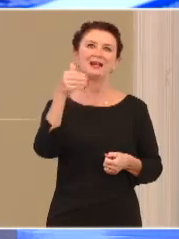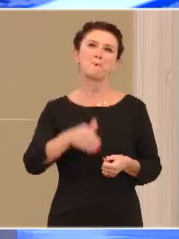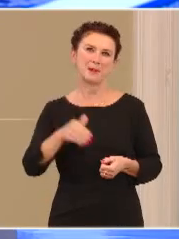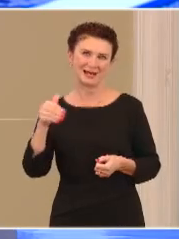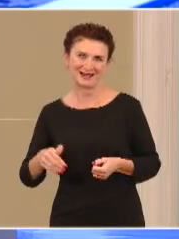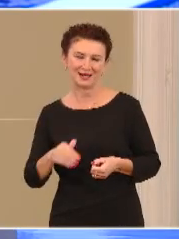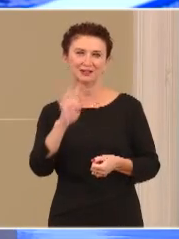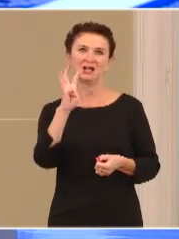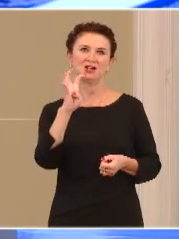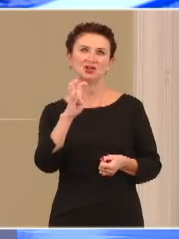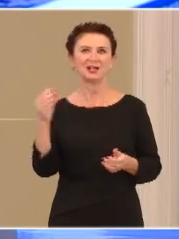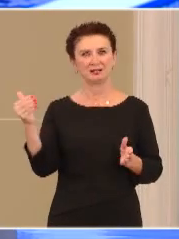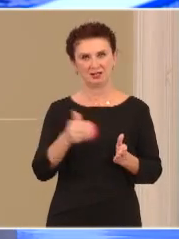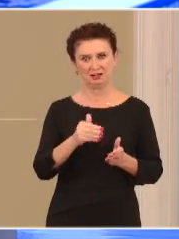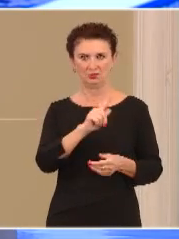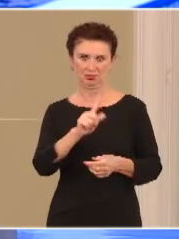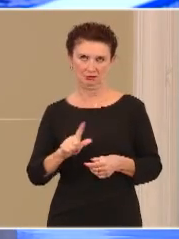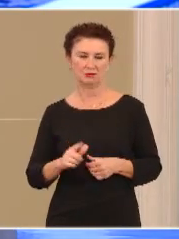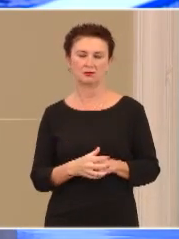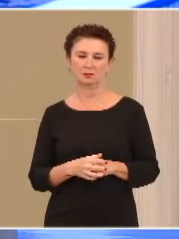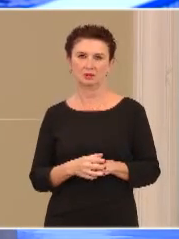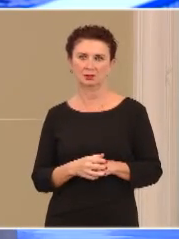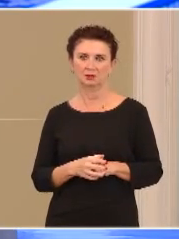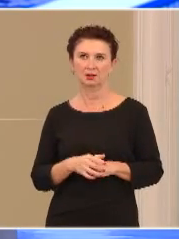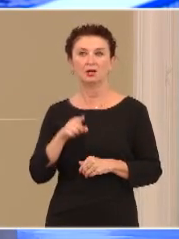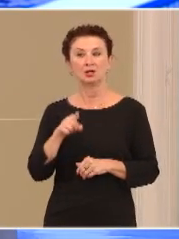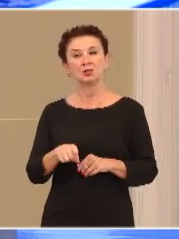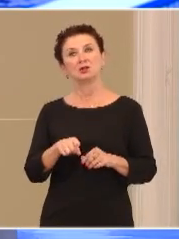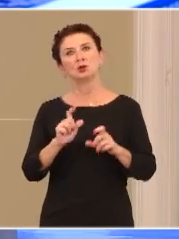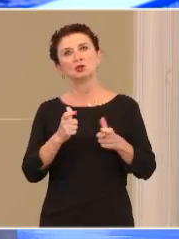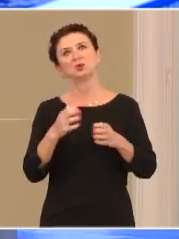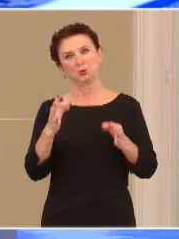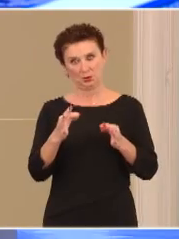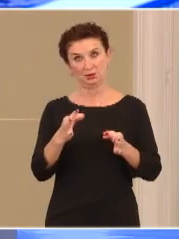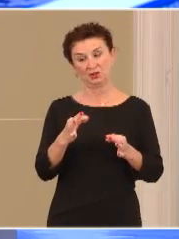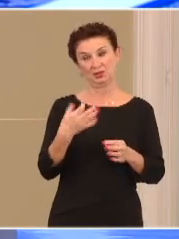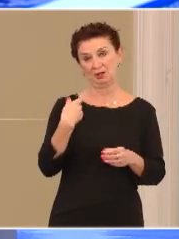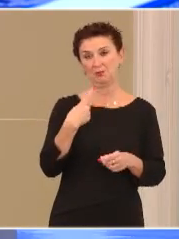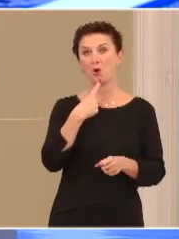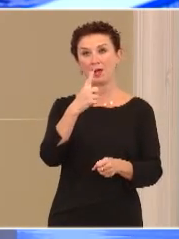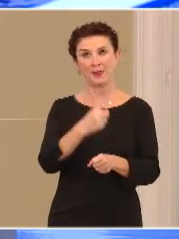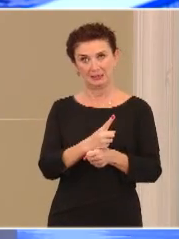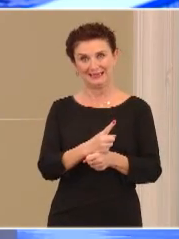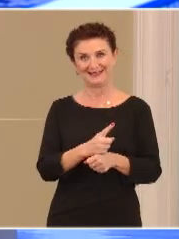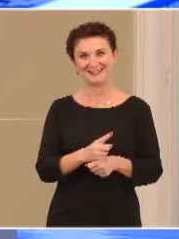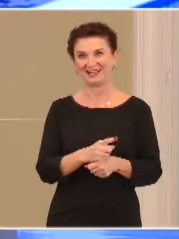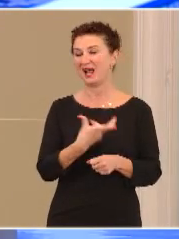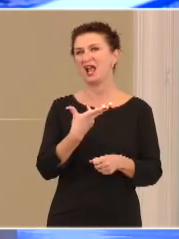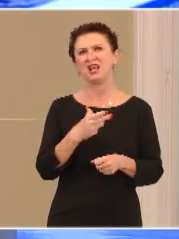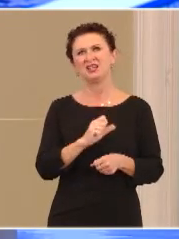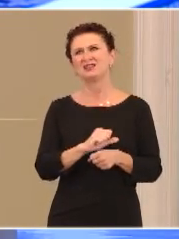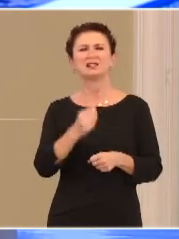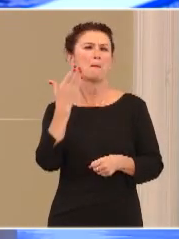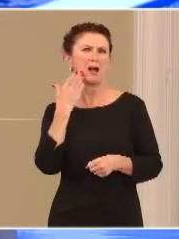1 400 000 zł. Te rzeczy, które dzisiaj podjęliśmy, nie są aż tak ważne z